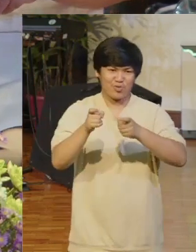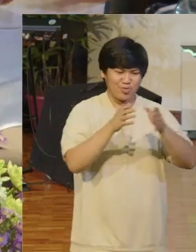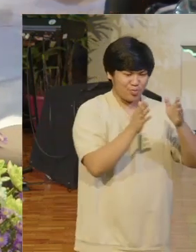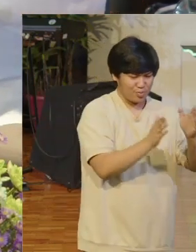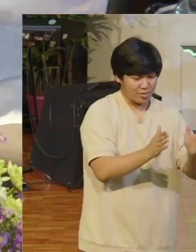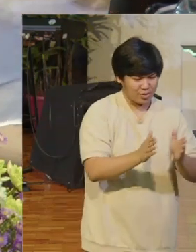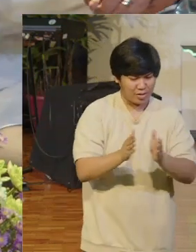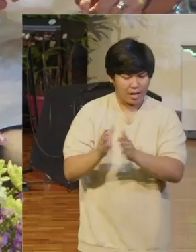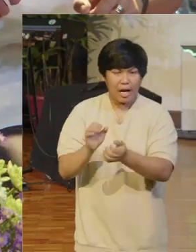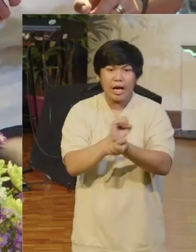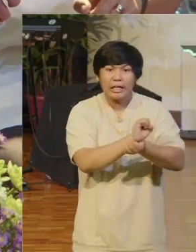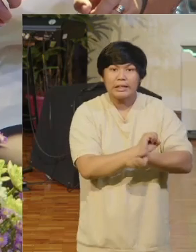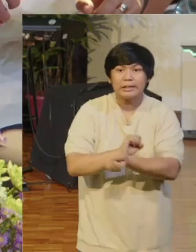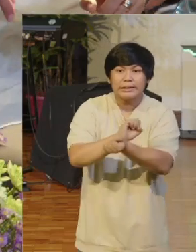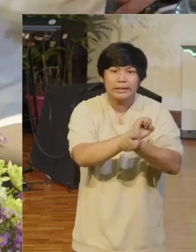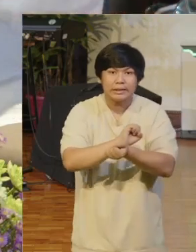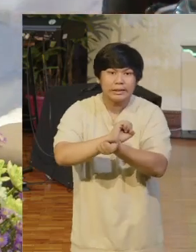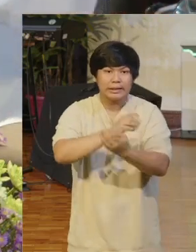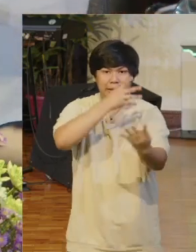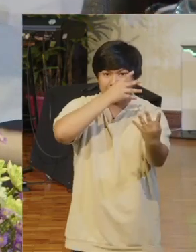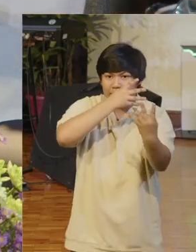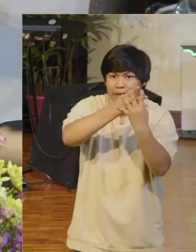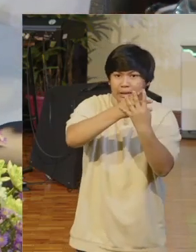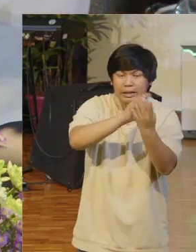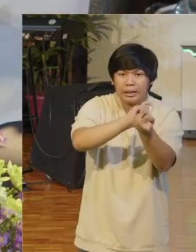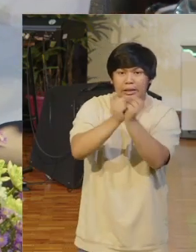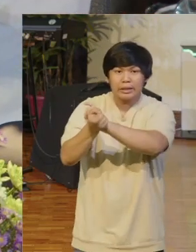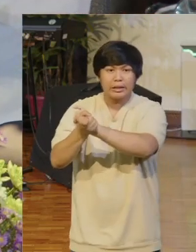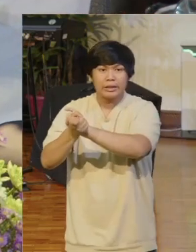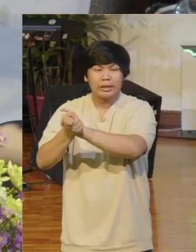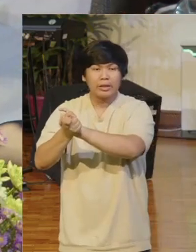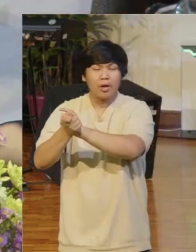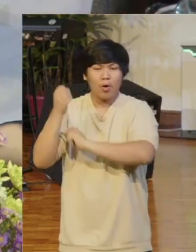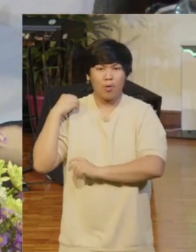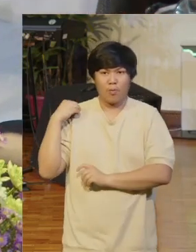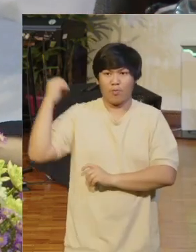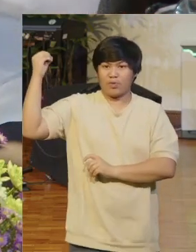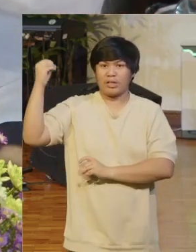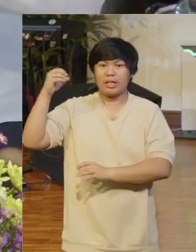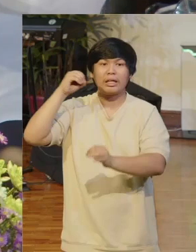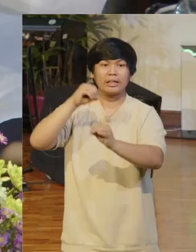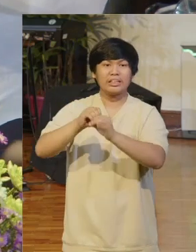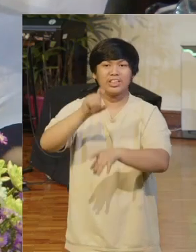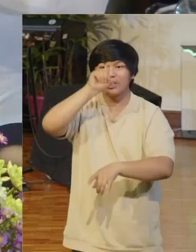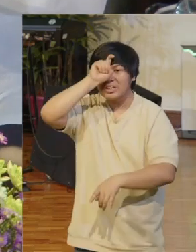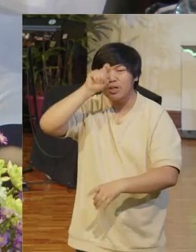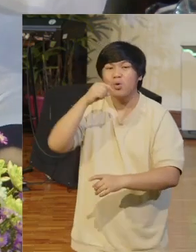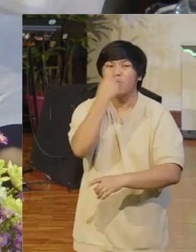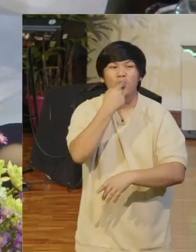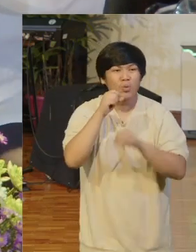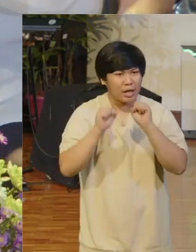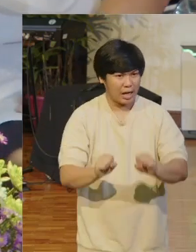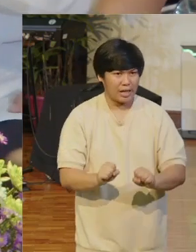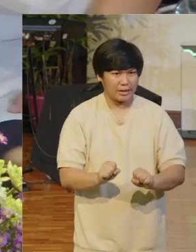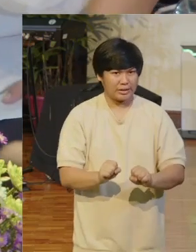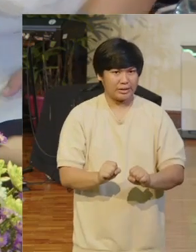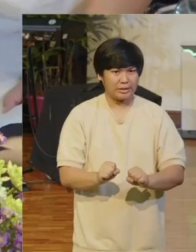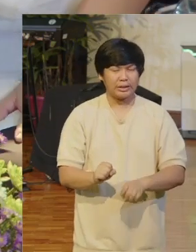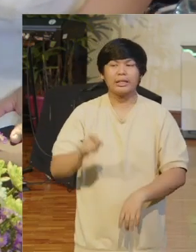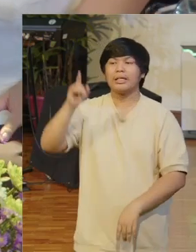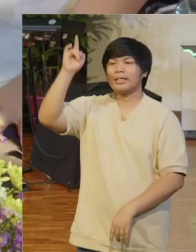slave, naging preso, naging prime minister. Sino lang ang pwedeng gumawa nun? Diyos